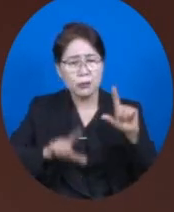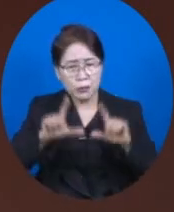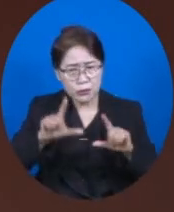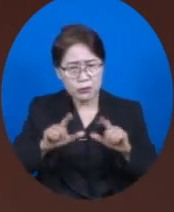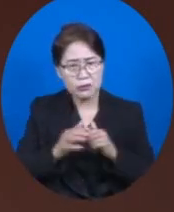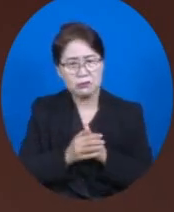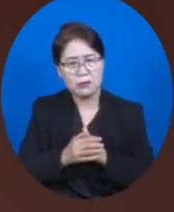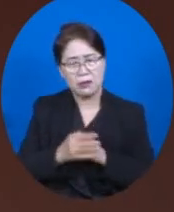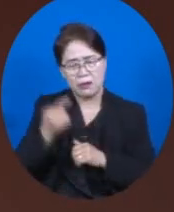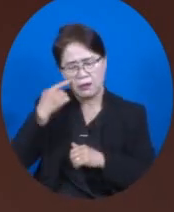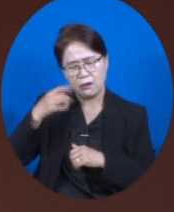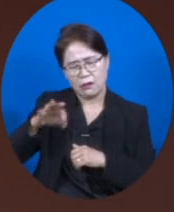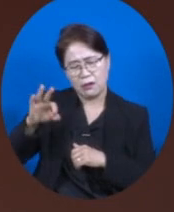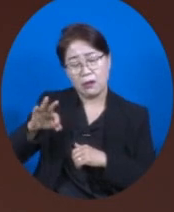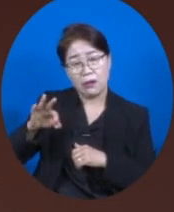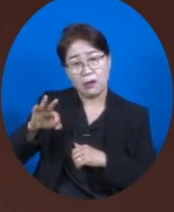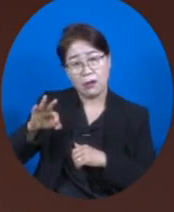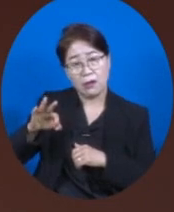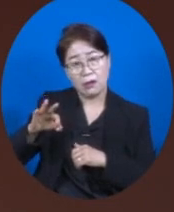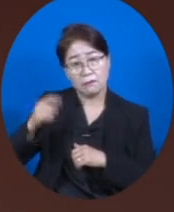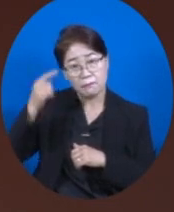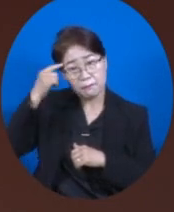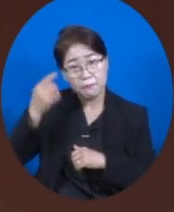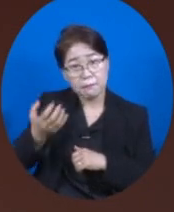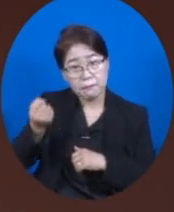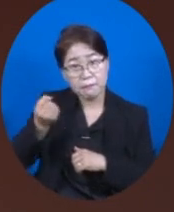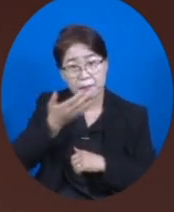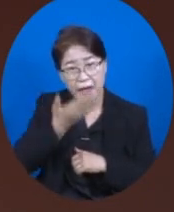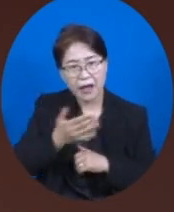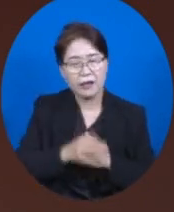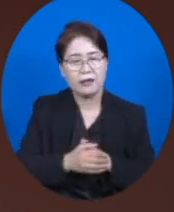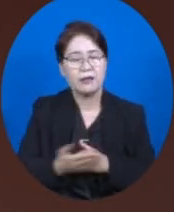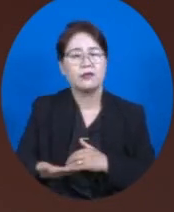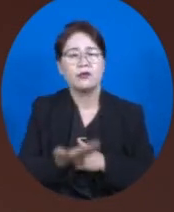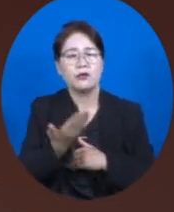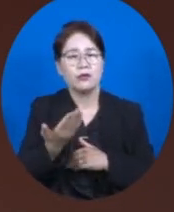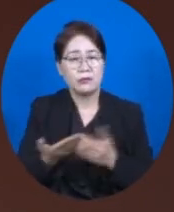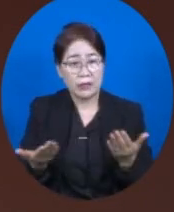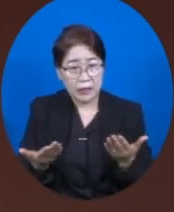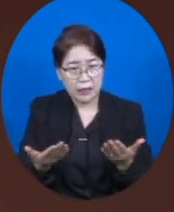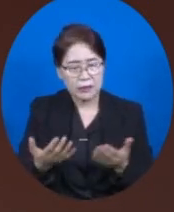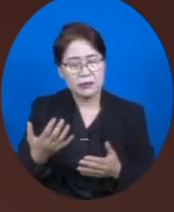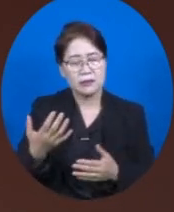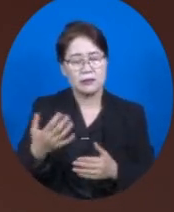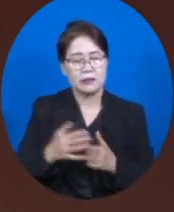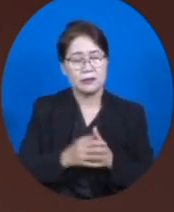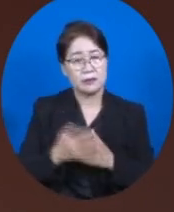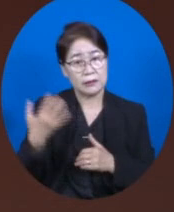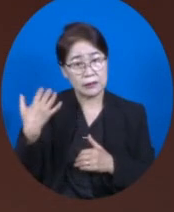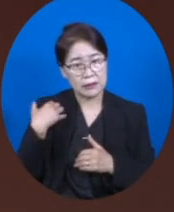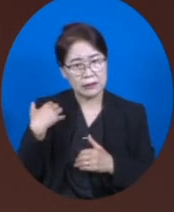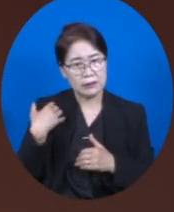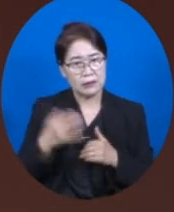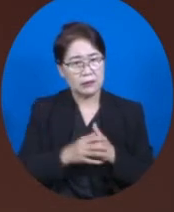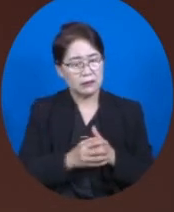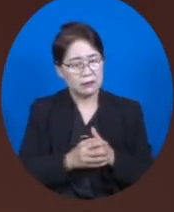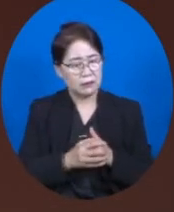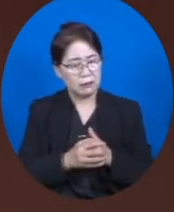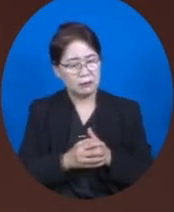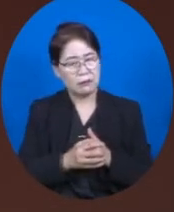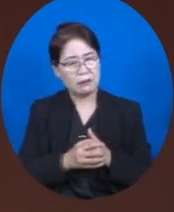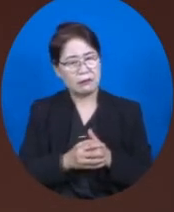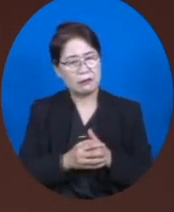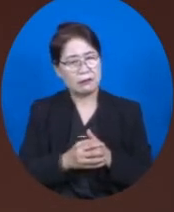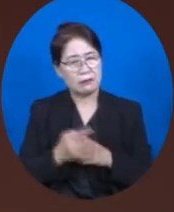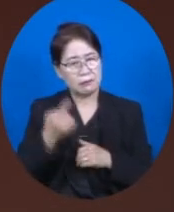보잘 것 없는 것처럼 보입니까 지금 여러분들이 하고 있는 일이 별 볼 일 없는 것처럼